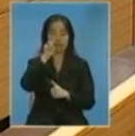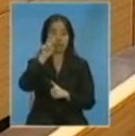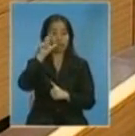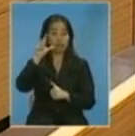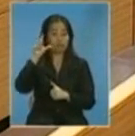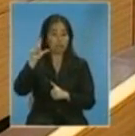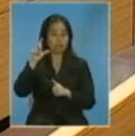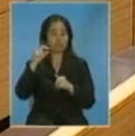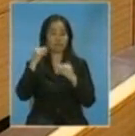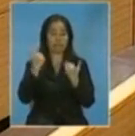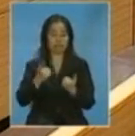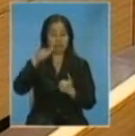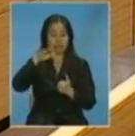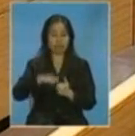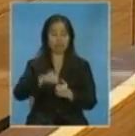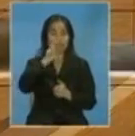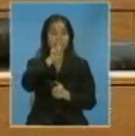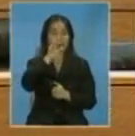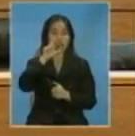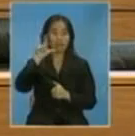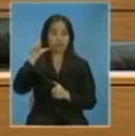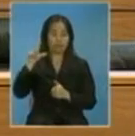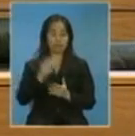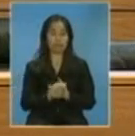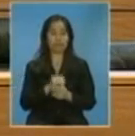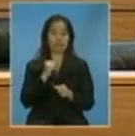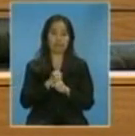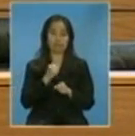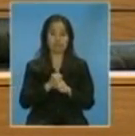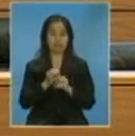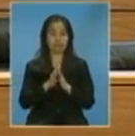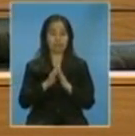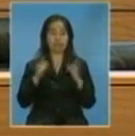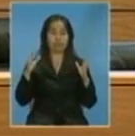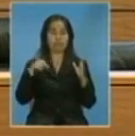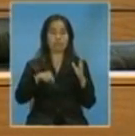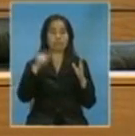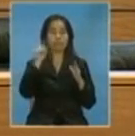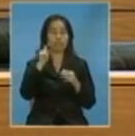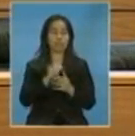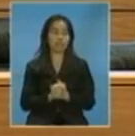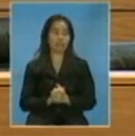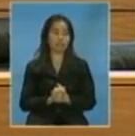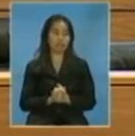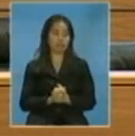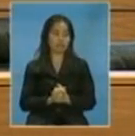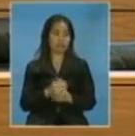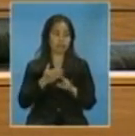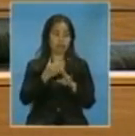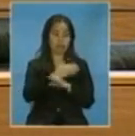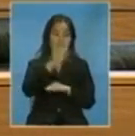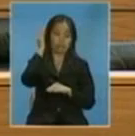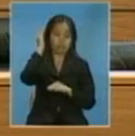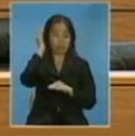านพอเหลือ2ล้านล้านงานก็ทำท่าจะมากกว่าเดิมด้วยซ้ำไปครับที่แรกแถลงไปแถลงม